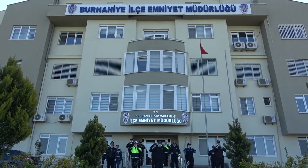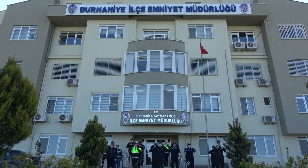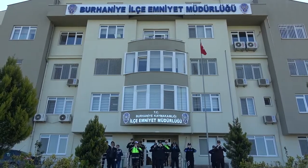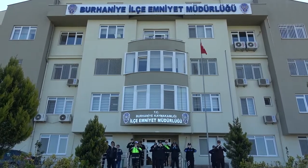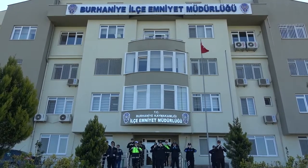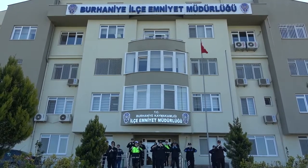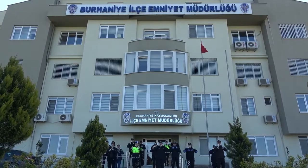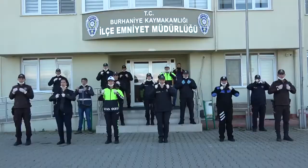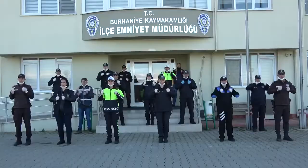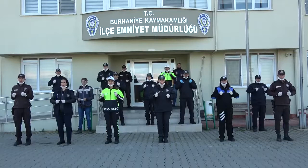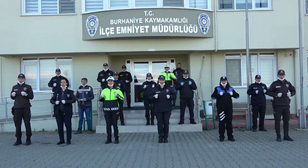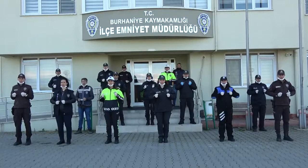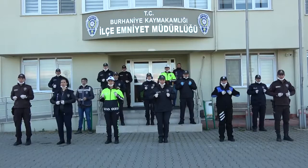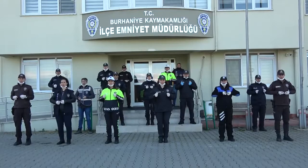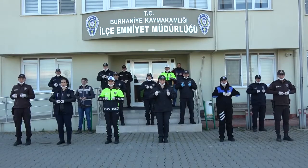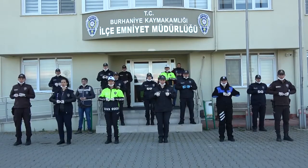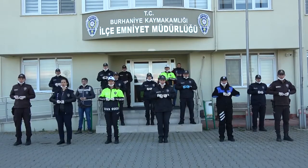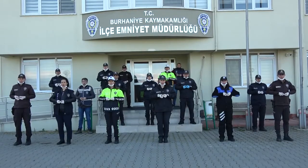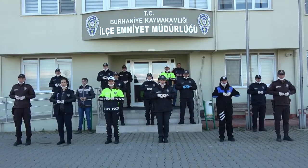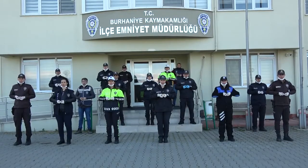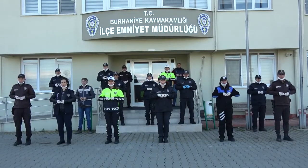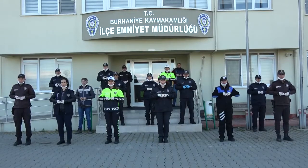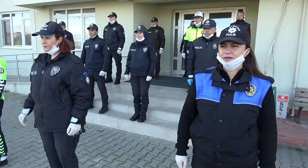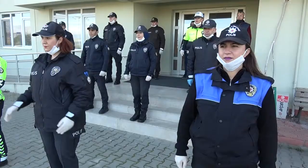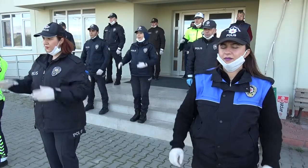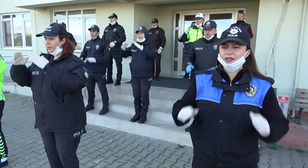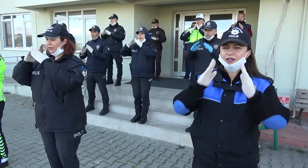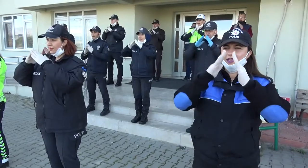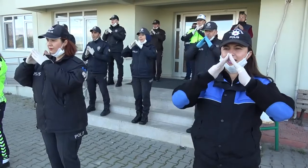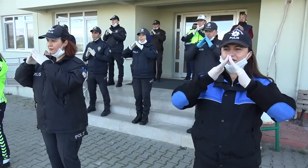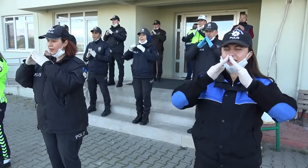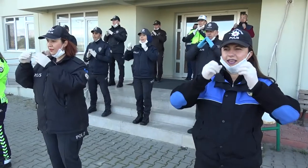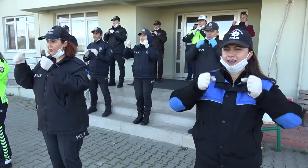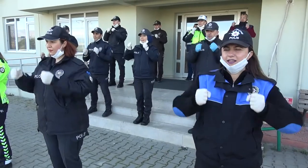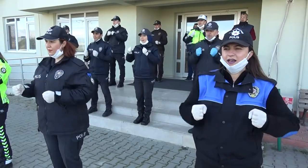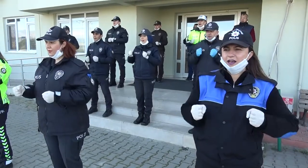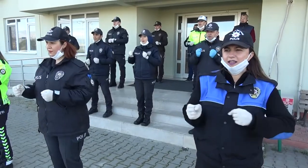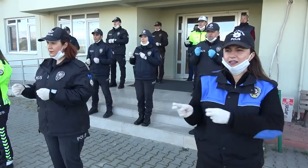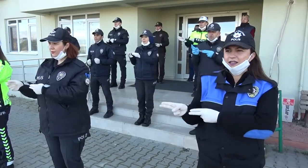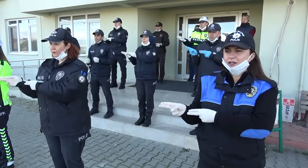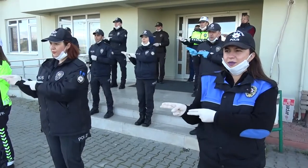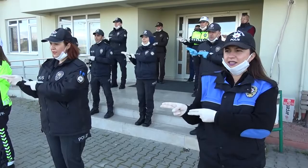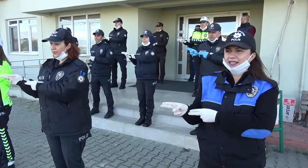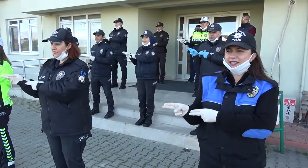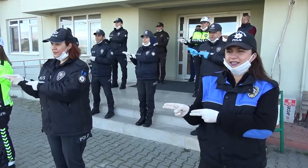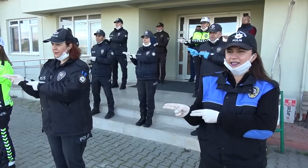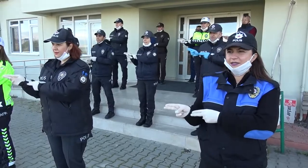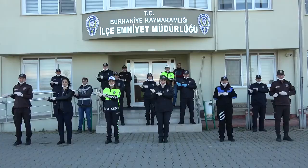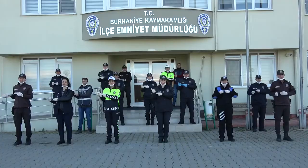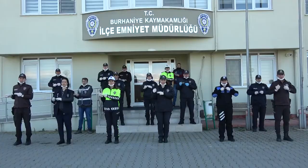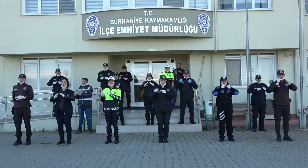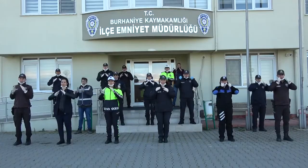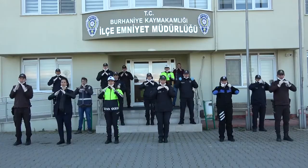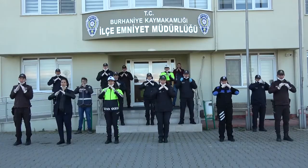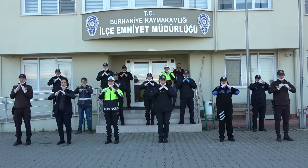Evde kal Burhaniye. Evde kal. Batı kesin.